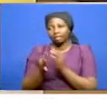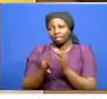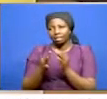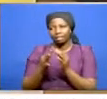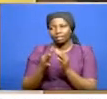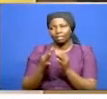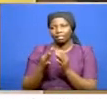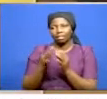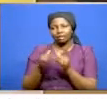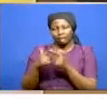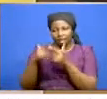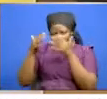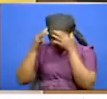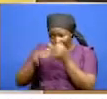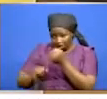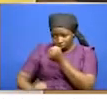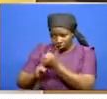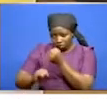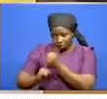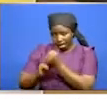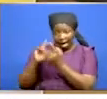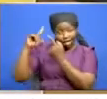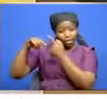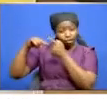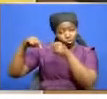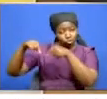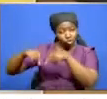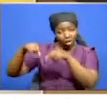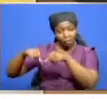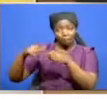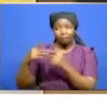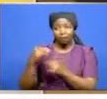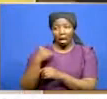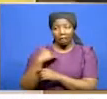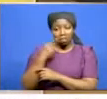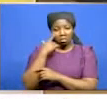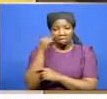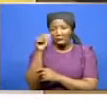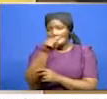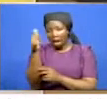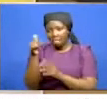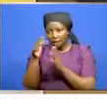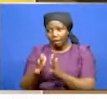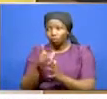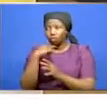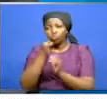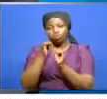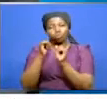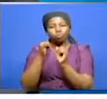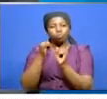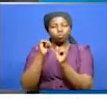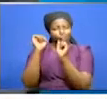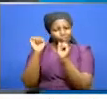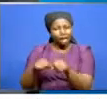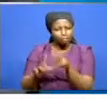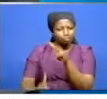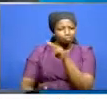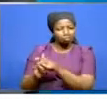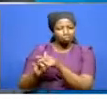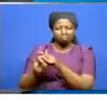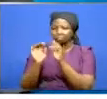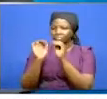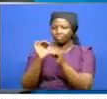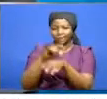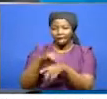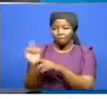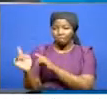wakaamua kumuunga mkono. Hadi wa sasa hawajaona mtu mwingine mwenye anaweza jitokeza. Na